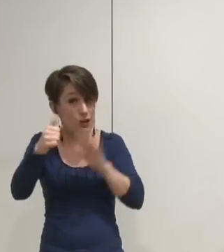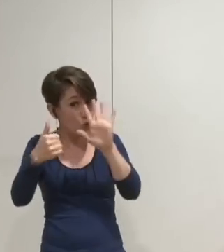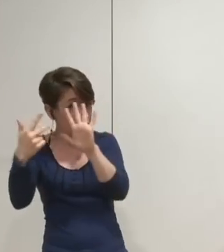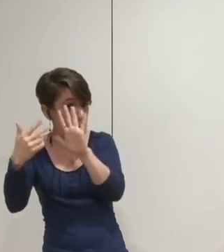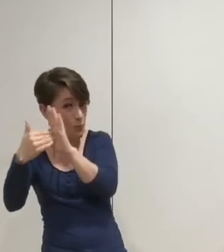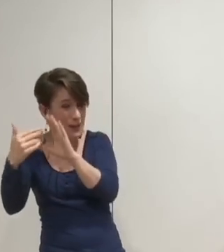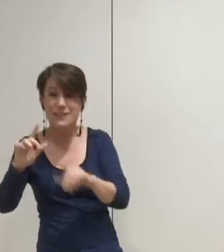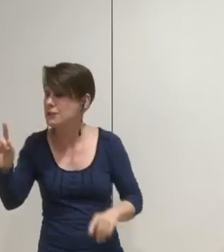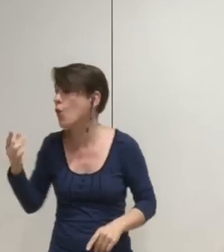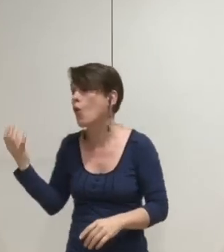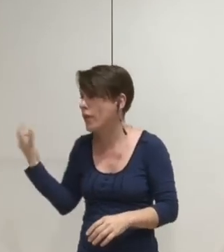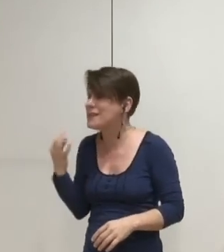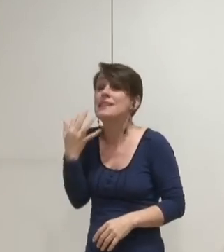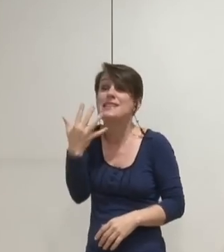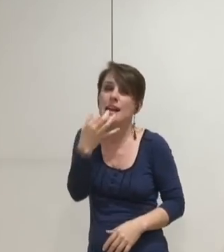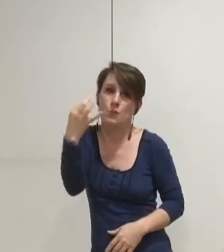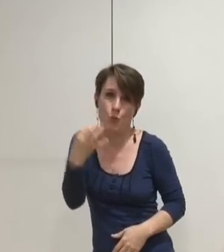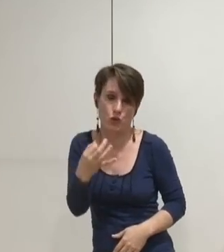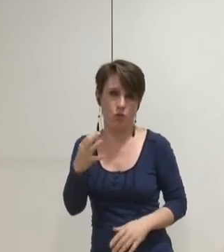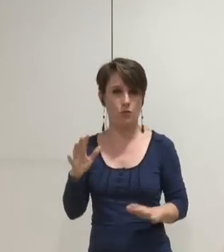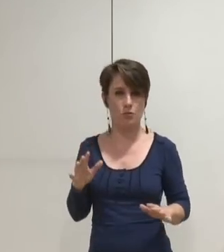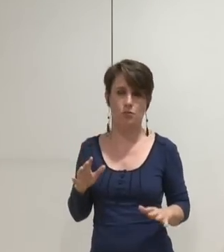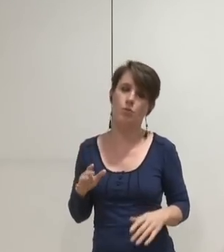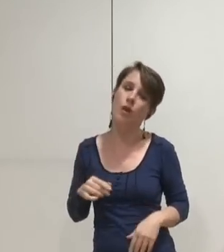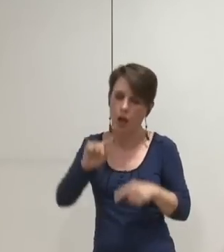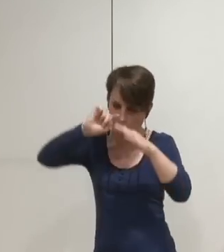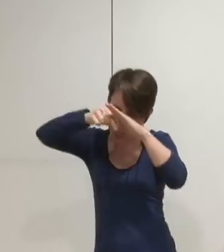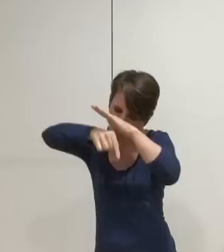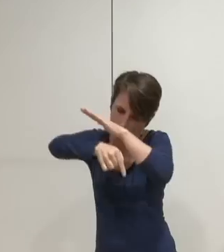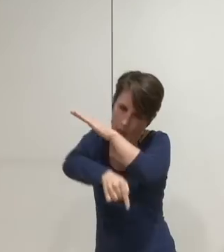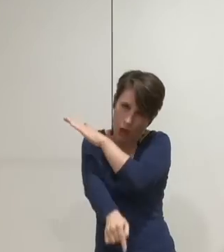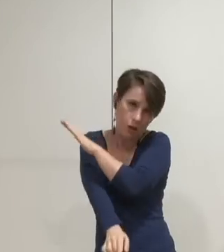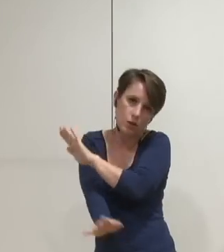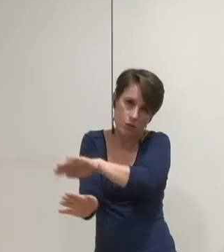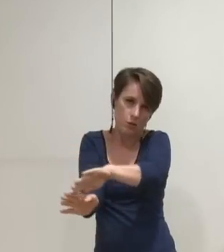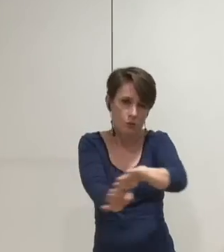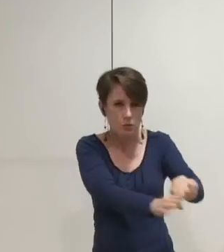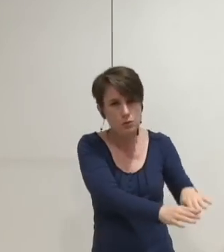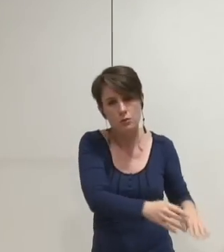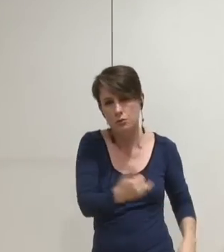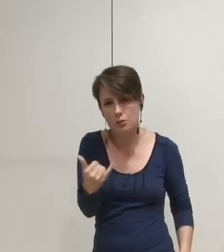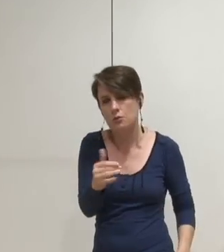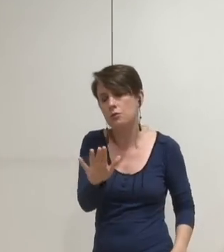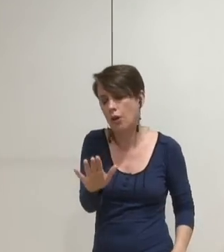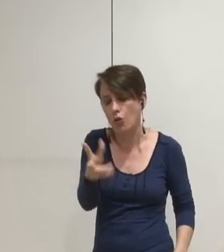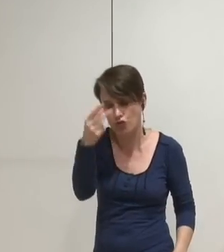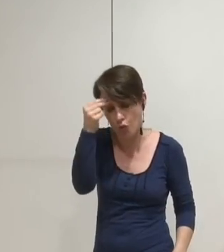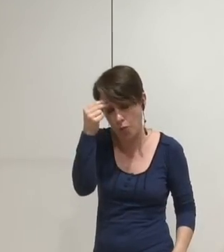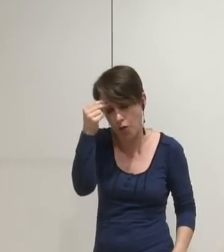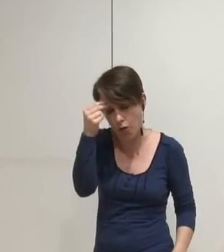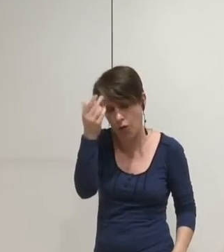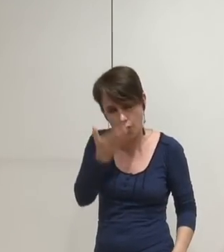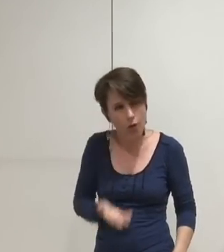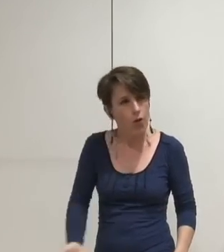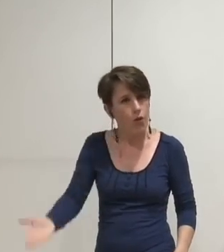euh là on est plus sur le fond et on en est bien éloigné euh j'entends que donc